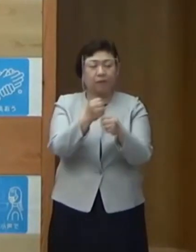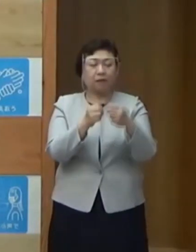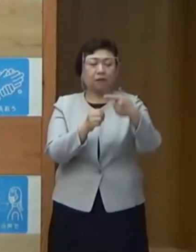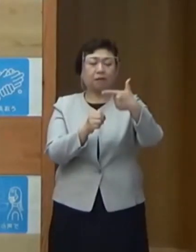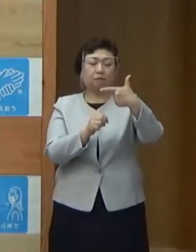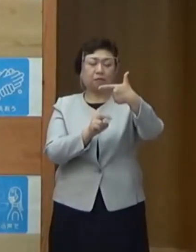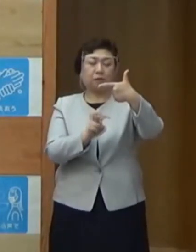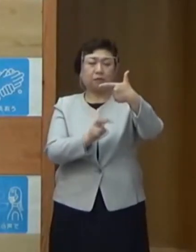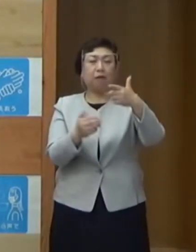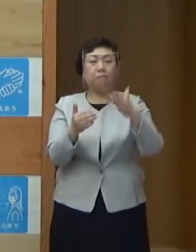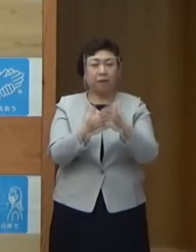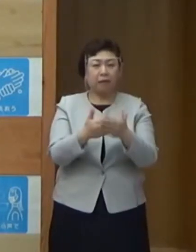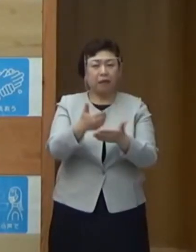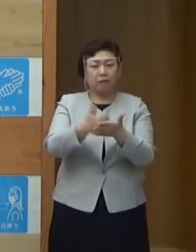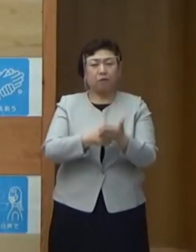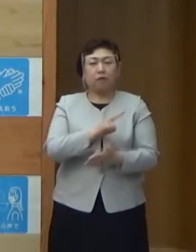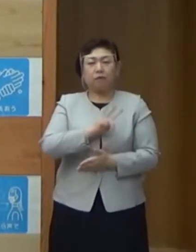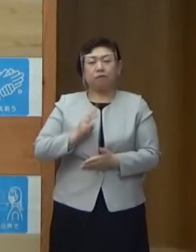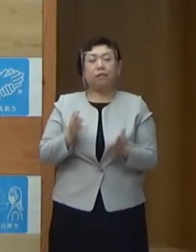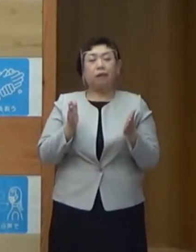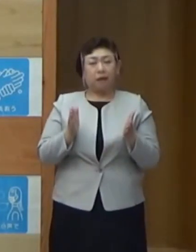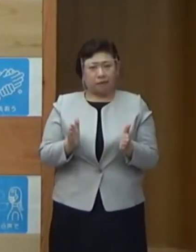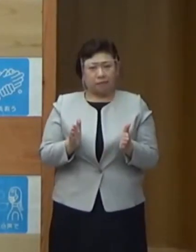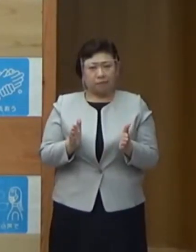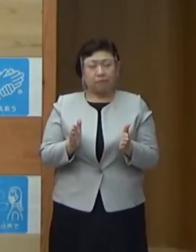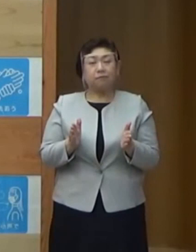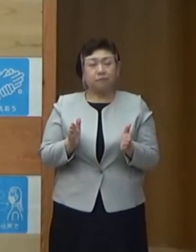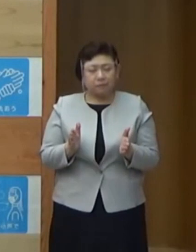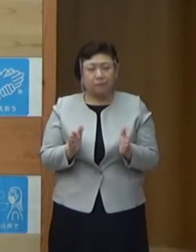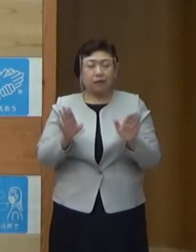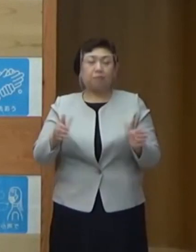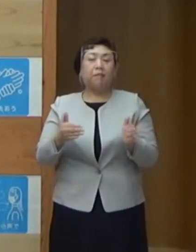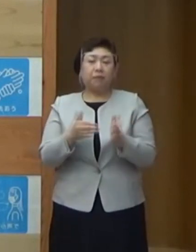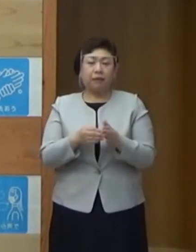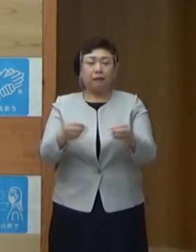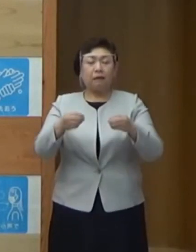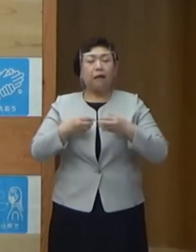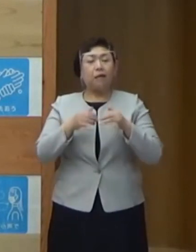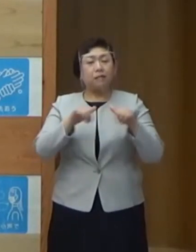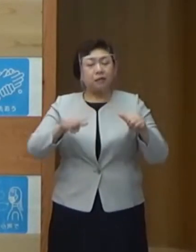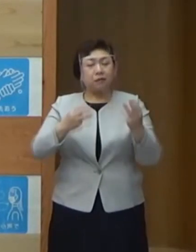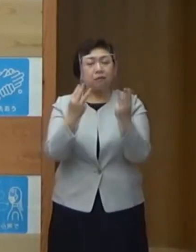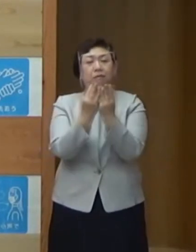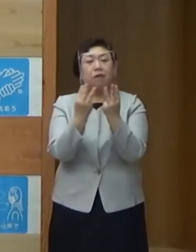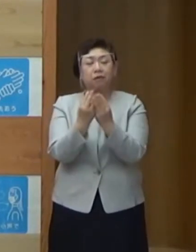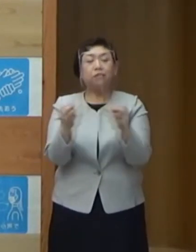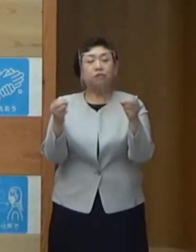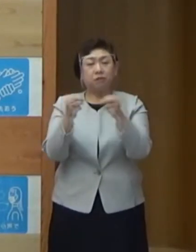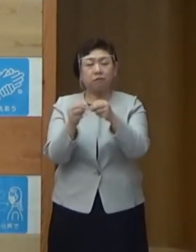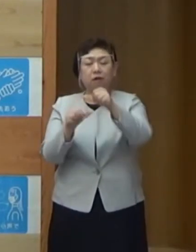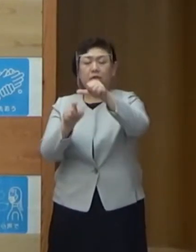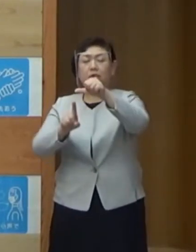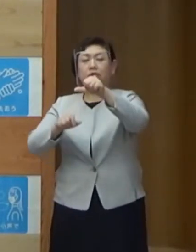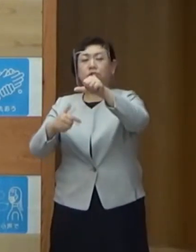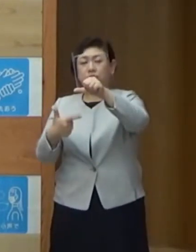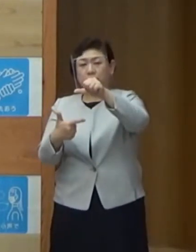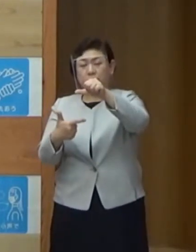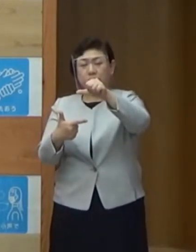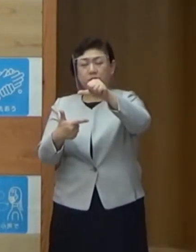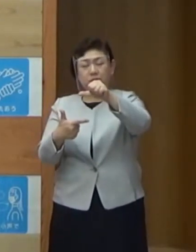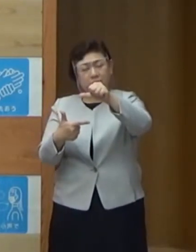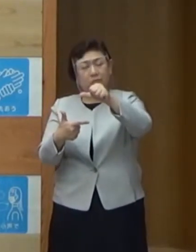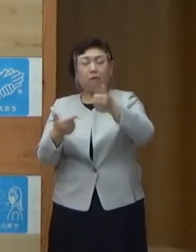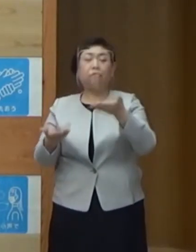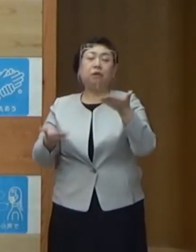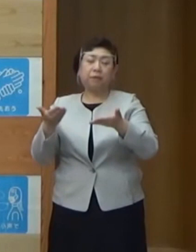で残り2日間となったわけでありますが、この間感染者数については5月16日に比べ